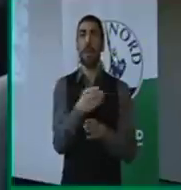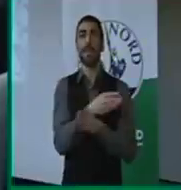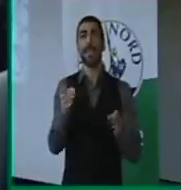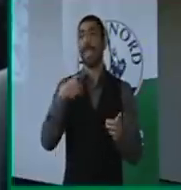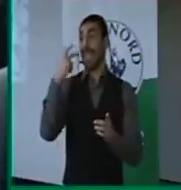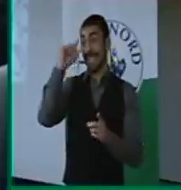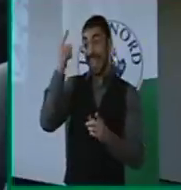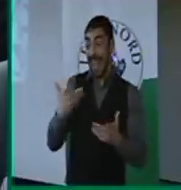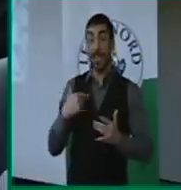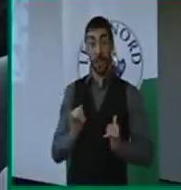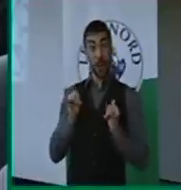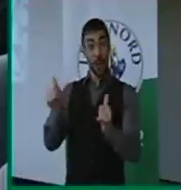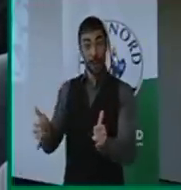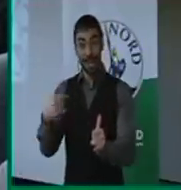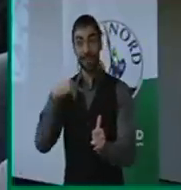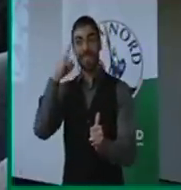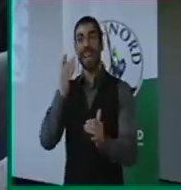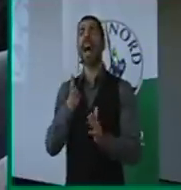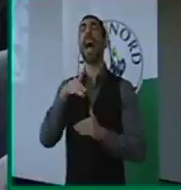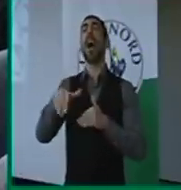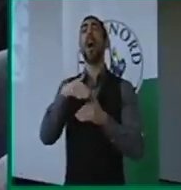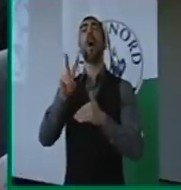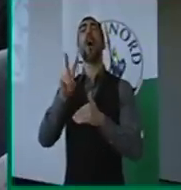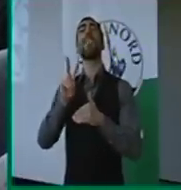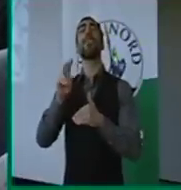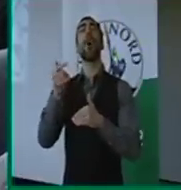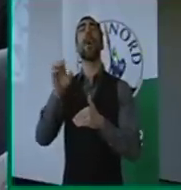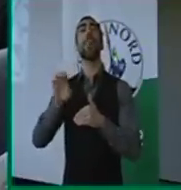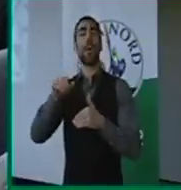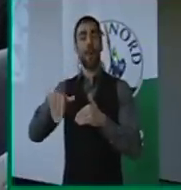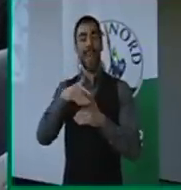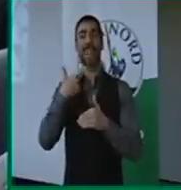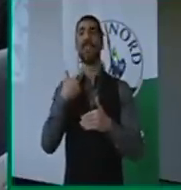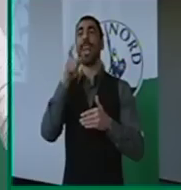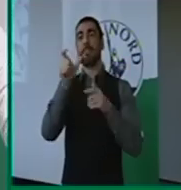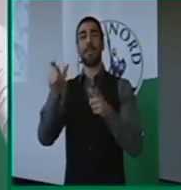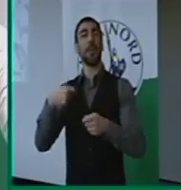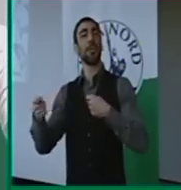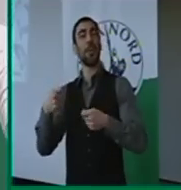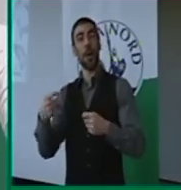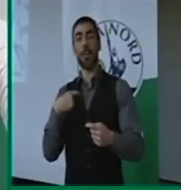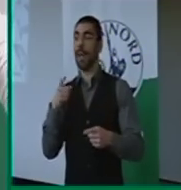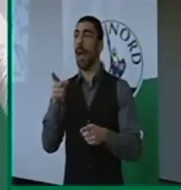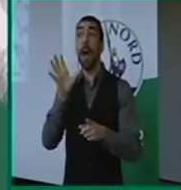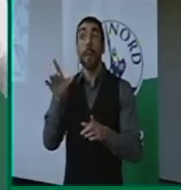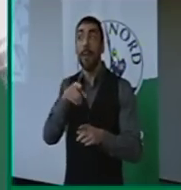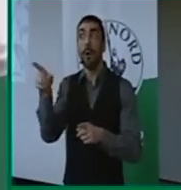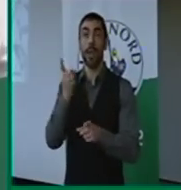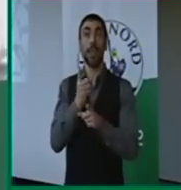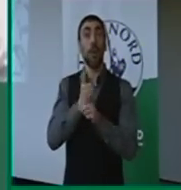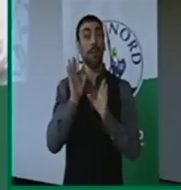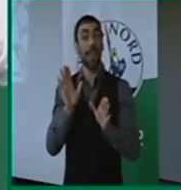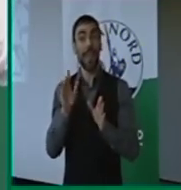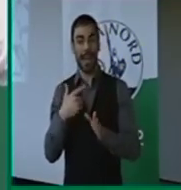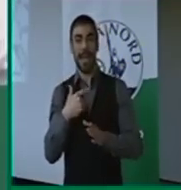se usciamo di qua io sono convinto che se andiamo in Corso Vittorio Emanuele fra la gente che fa shopping che voi avete il dovere però di